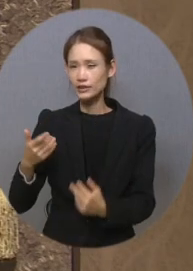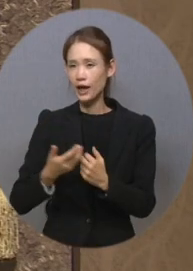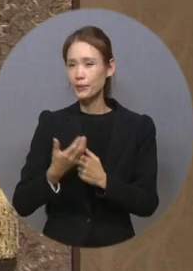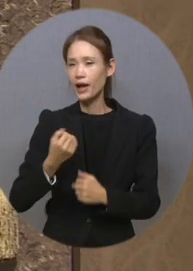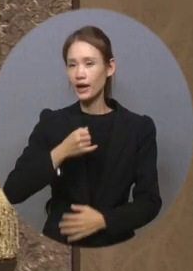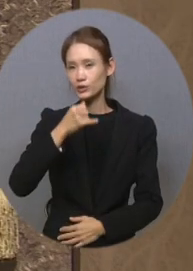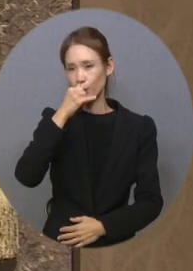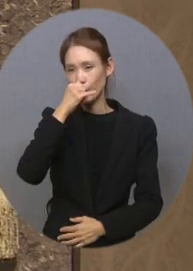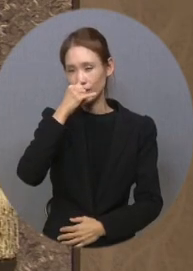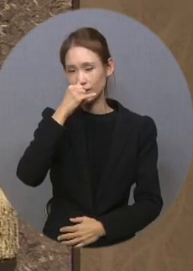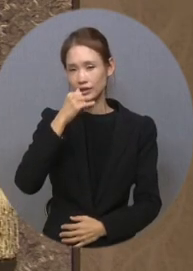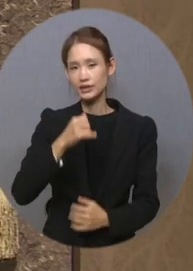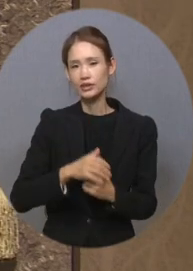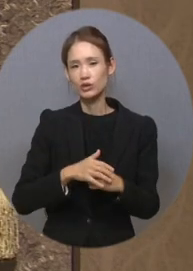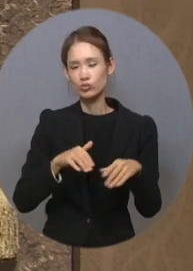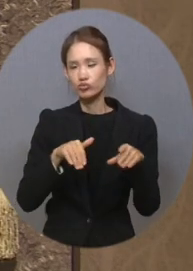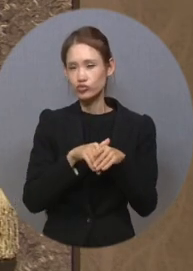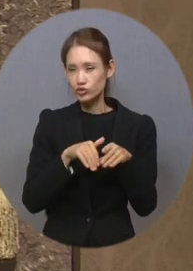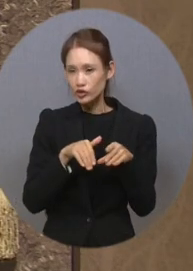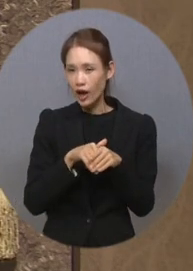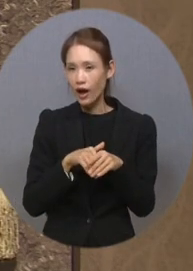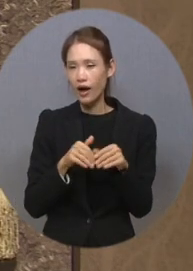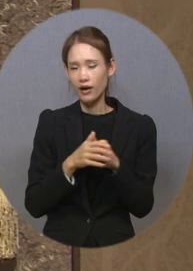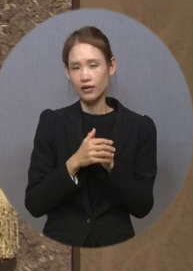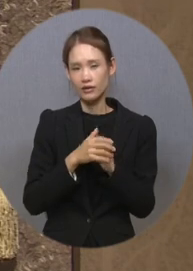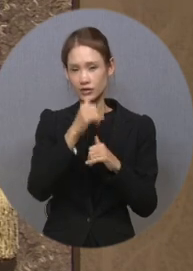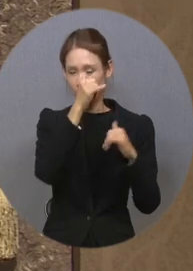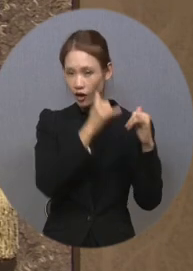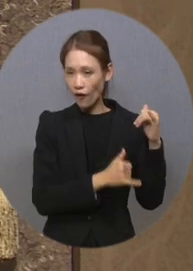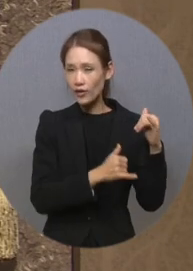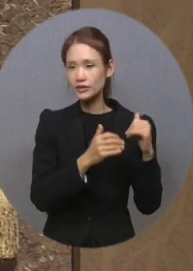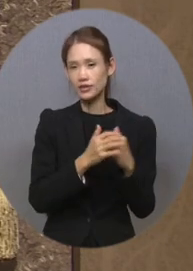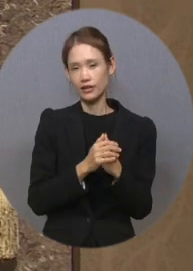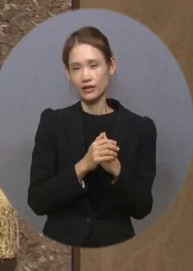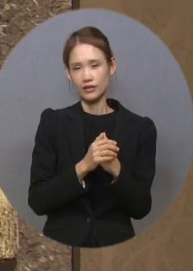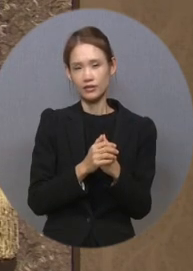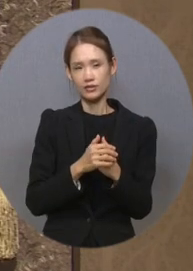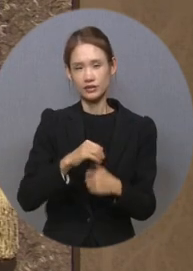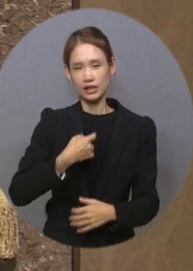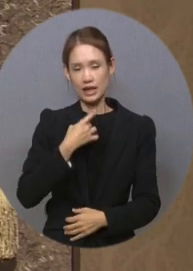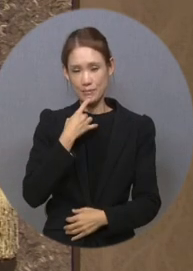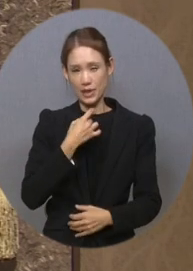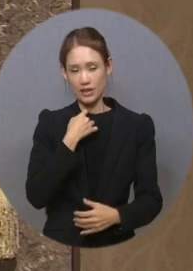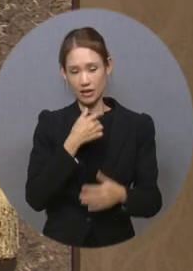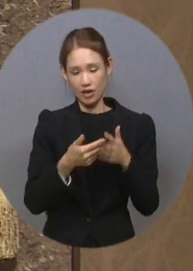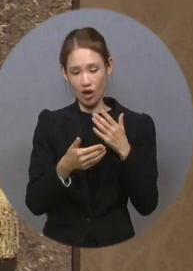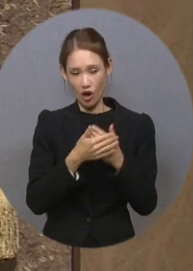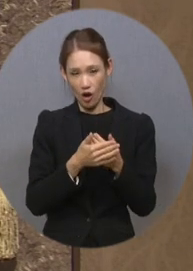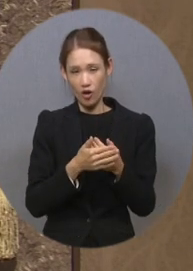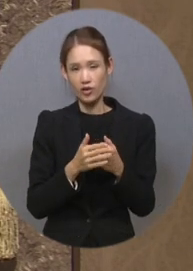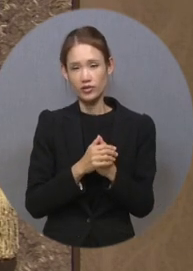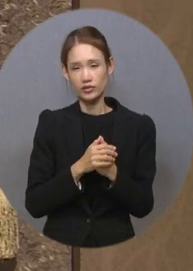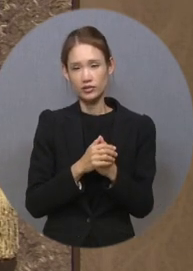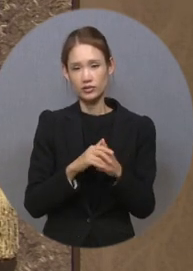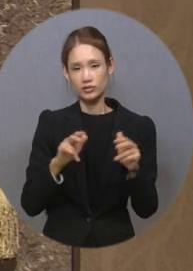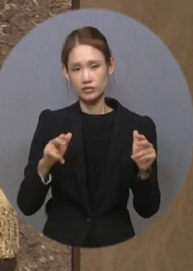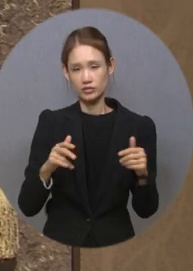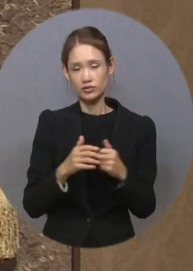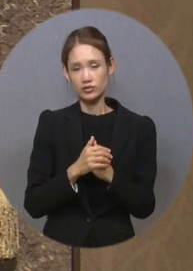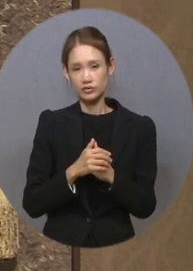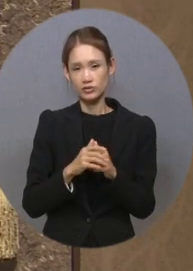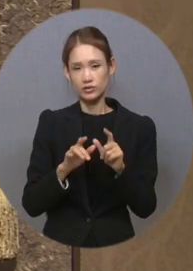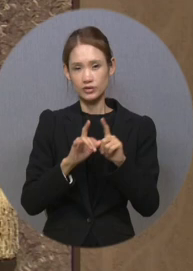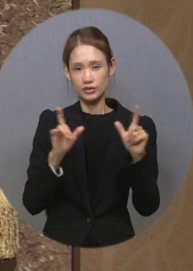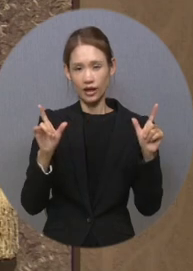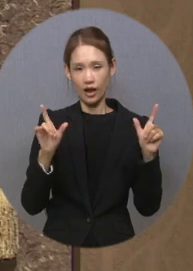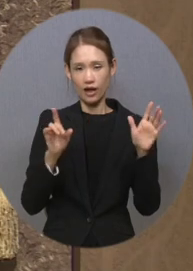갖고 있는 그런 문화, 역사, 또 자기들만의 경험, 이런 것도 있고요. 지금은 또